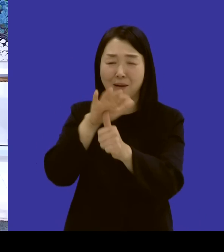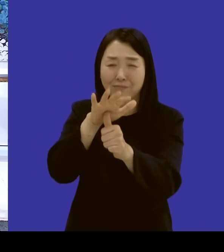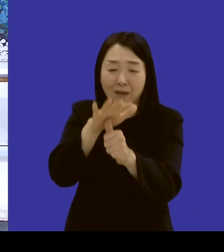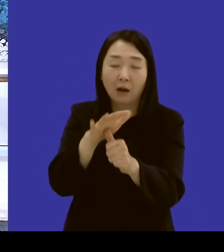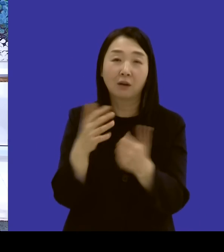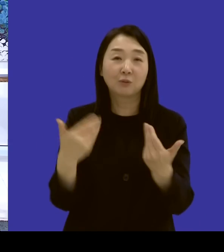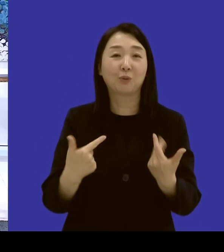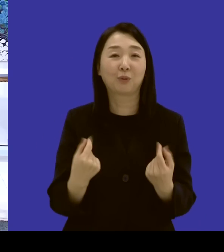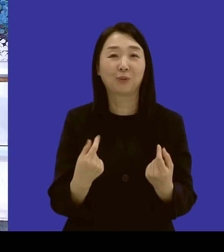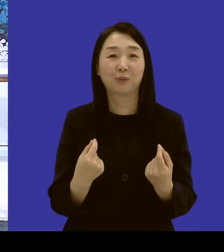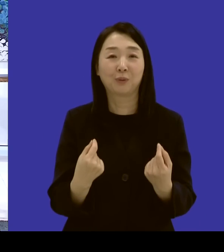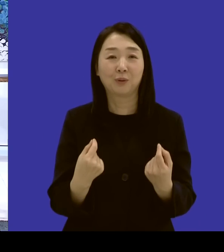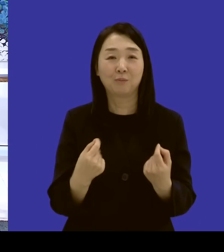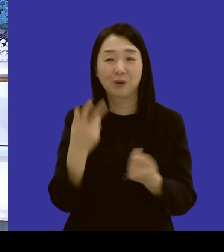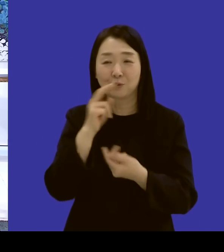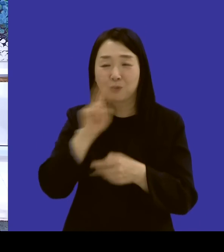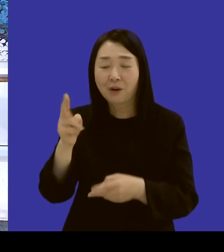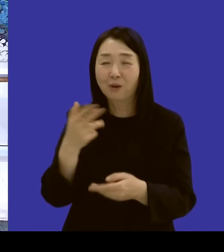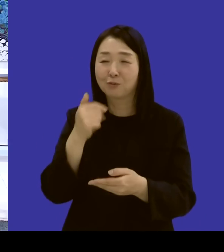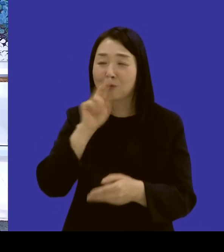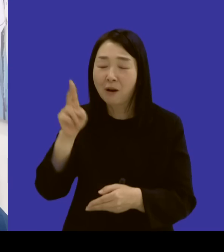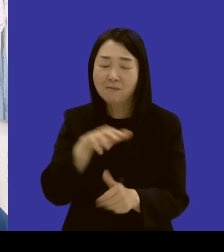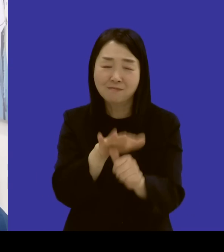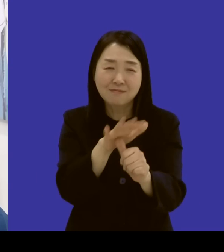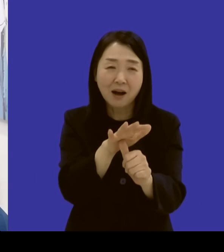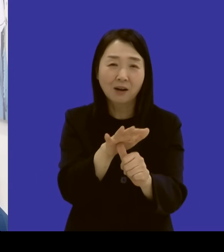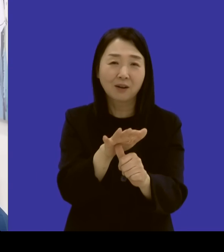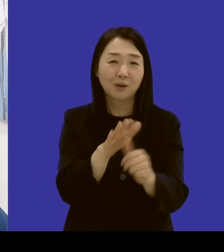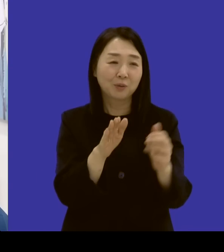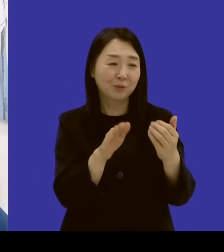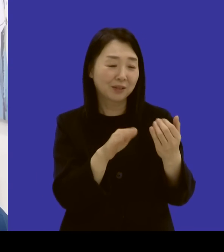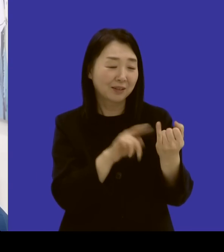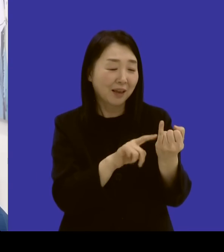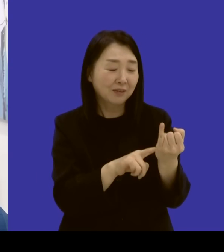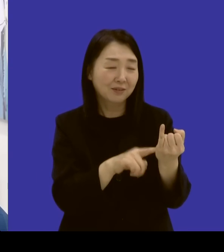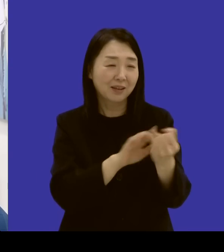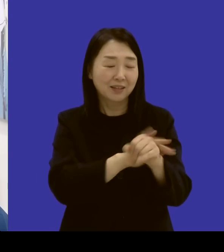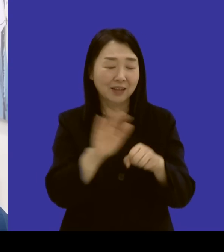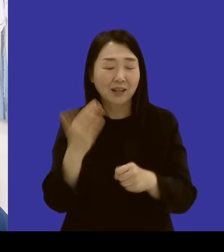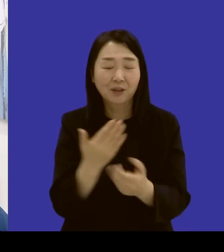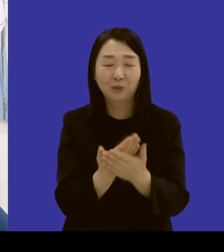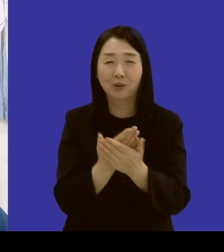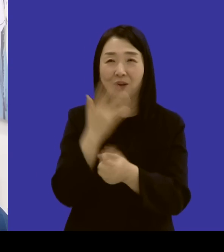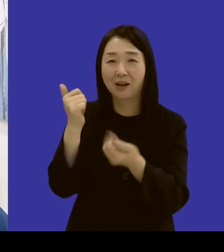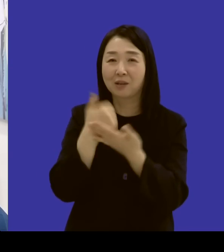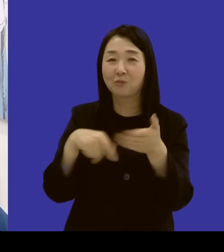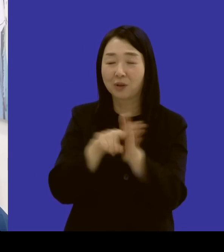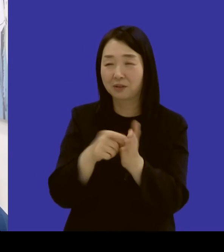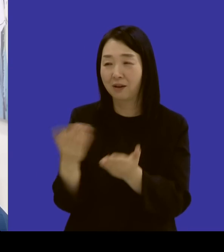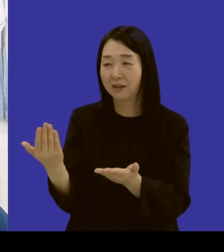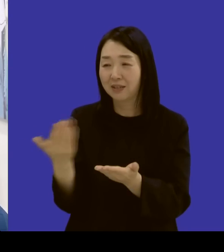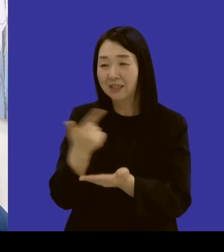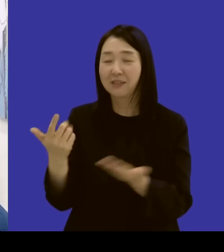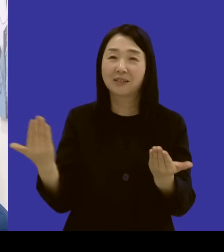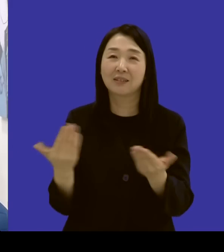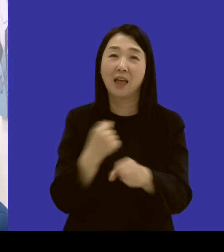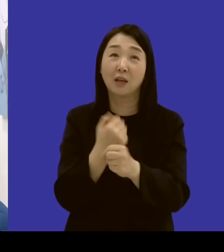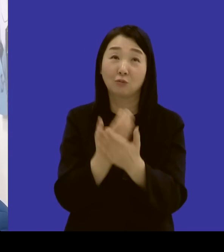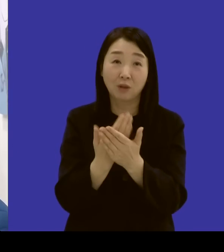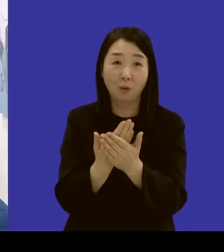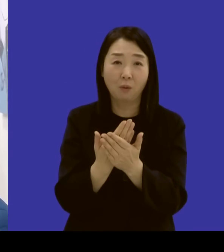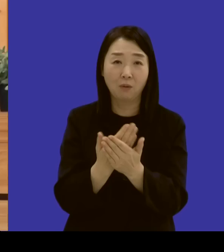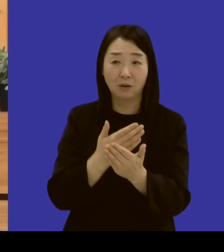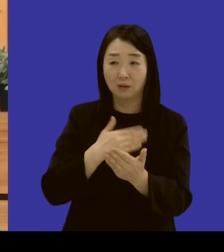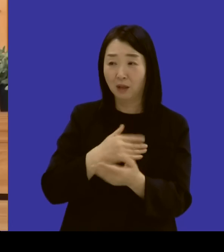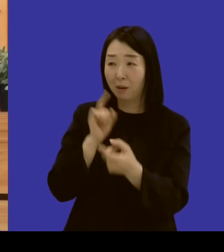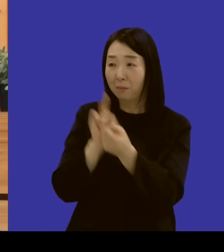흔드시면서 하나님 그래서 주여 우리 혜선이가 잘 되게 해주시고 나중에 하나님을 위해서 큰 일을 하게 해주세요. 저만 보면